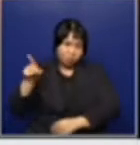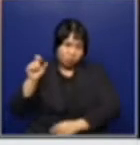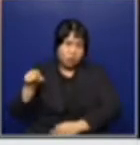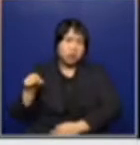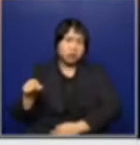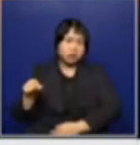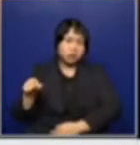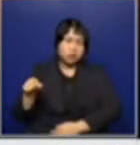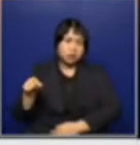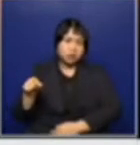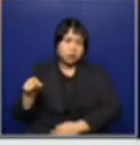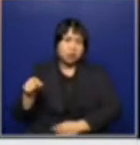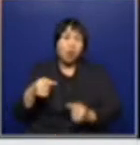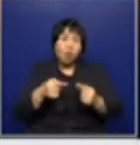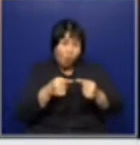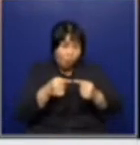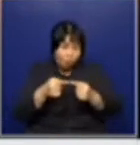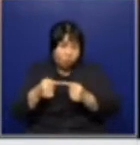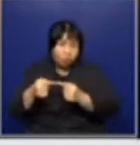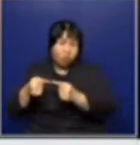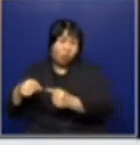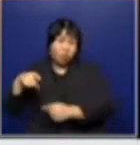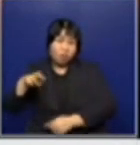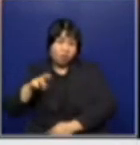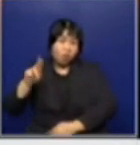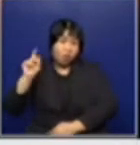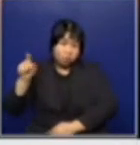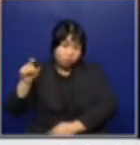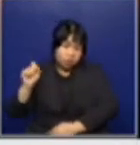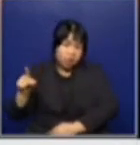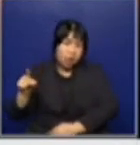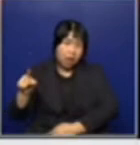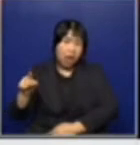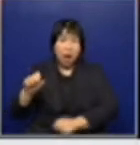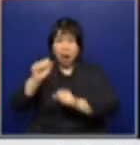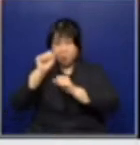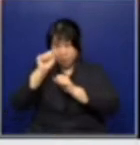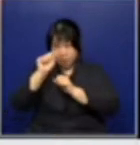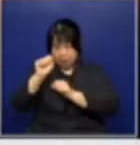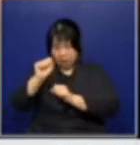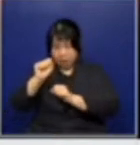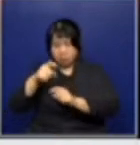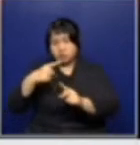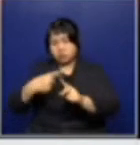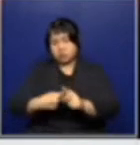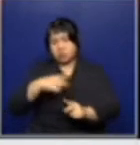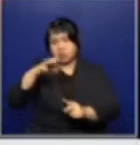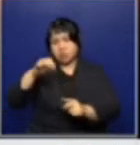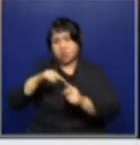การต่ออายุพรกฉุกเฉินประกาศไปถึงวันที่30กันยายนครับ